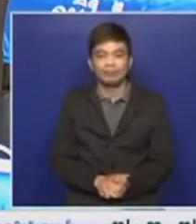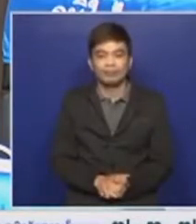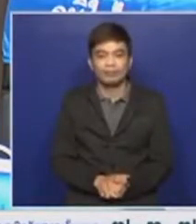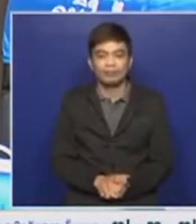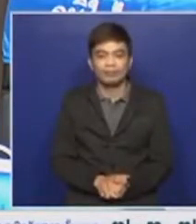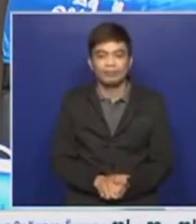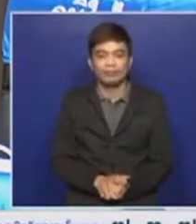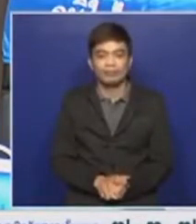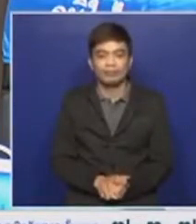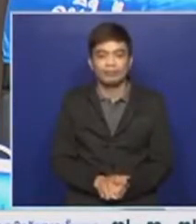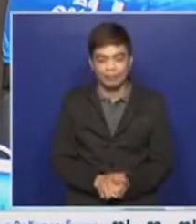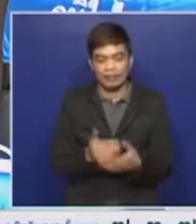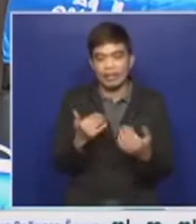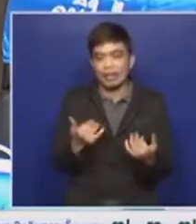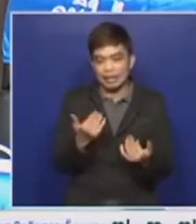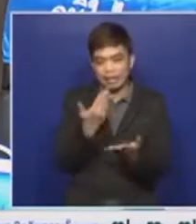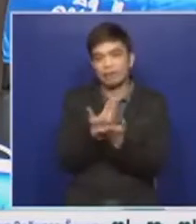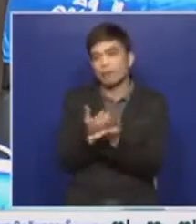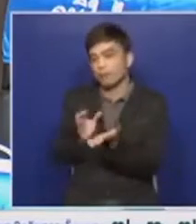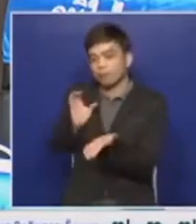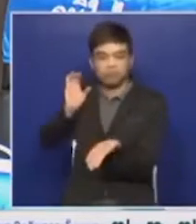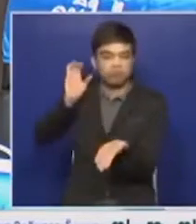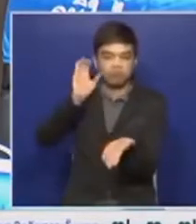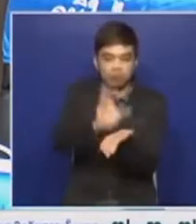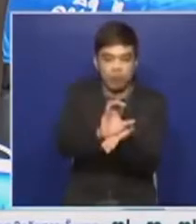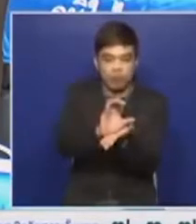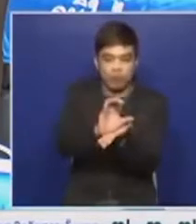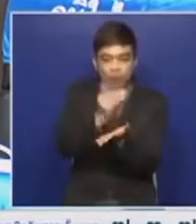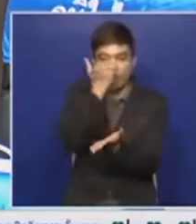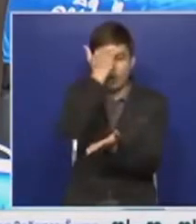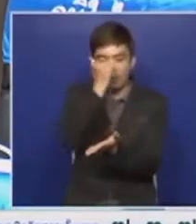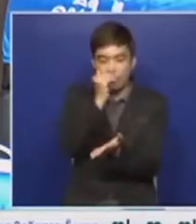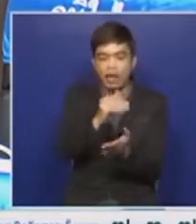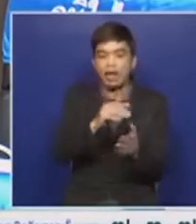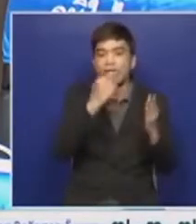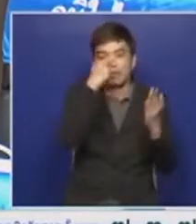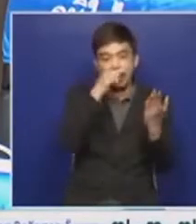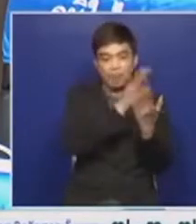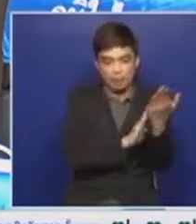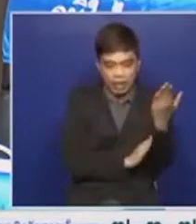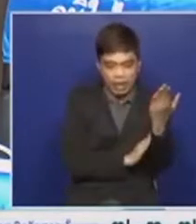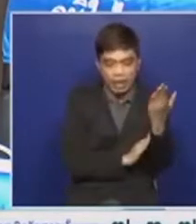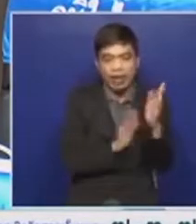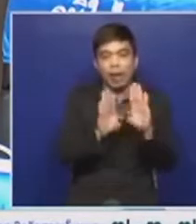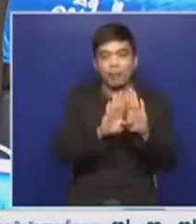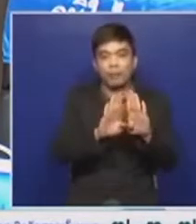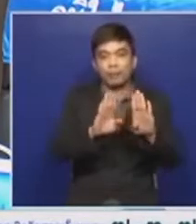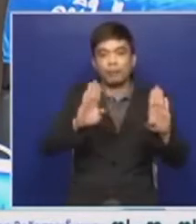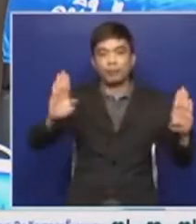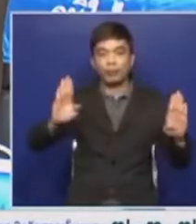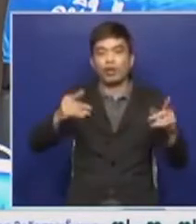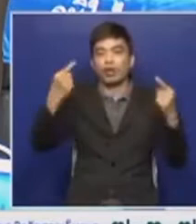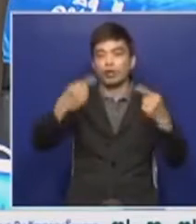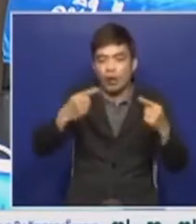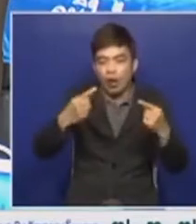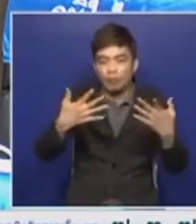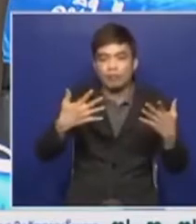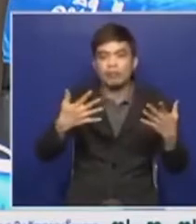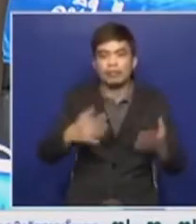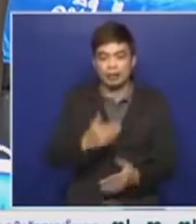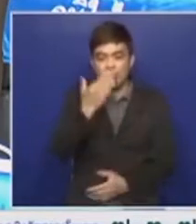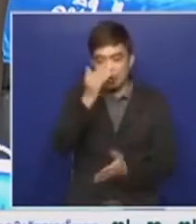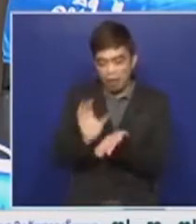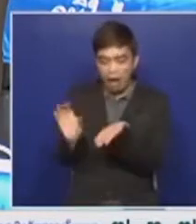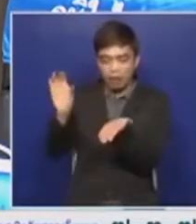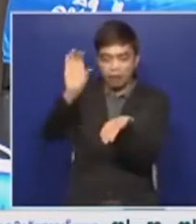นี่คือการลงทุนเพื่อเอาประเทศออกจากความขัดแย้งแน่นอนว่าอาจจะเป็นเม็ดเงินที่สูง